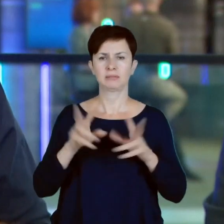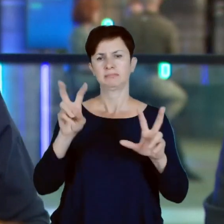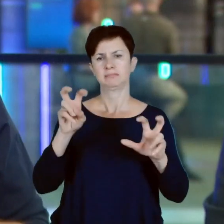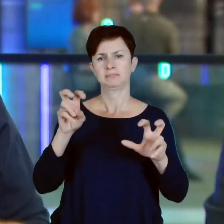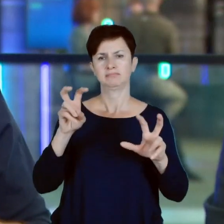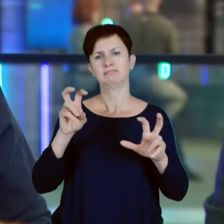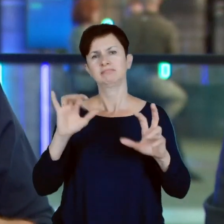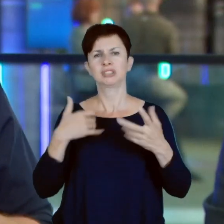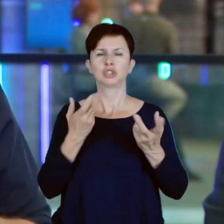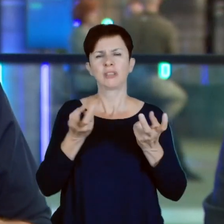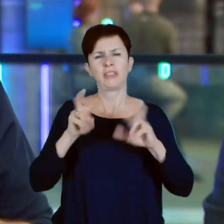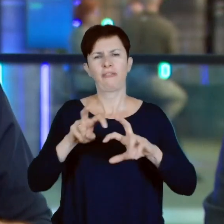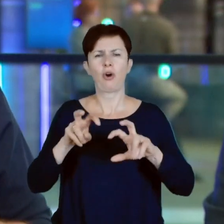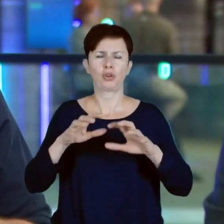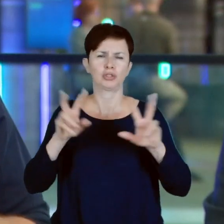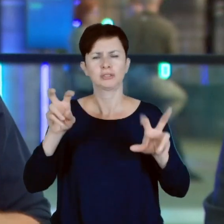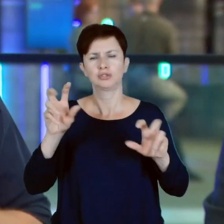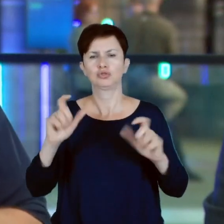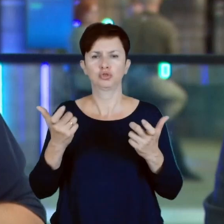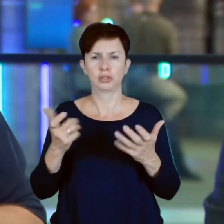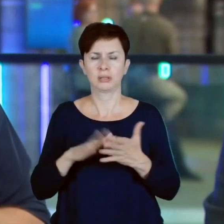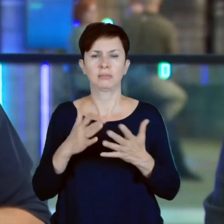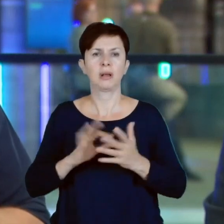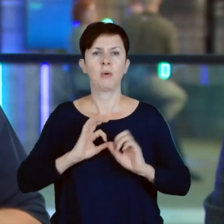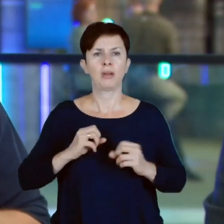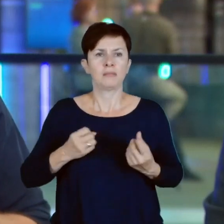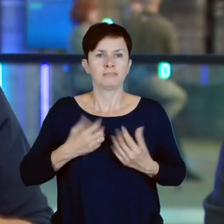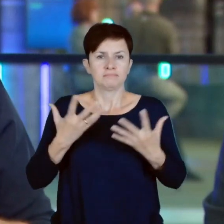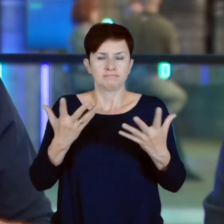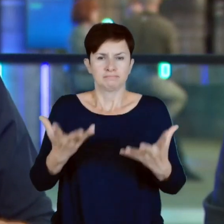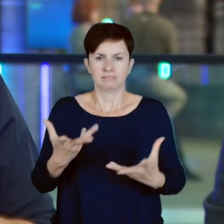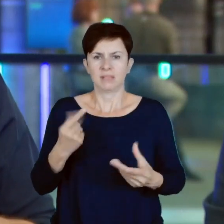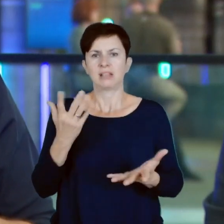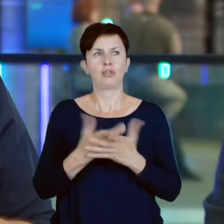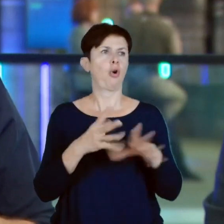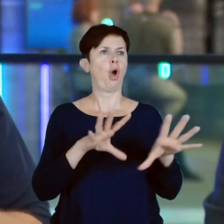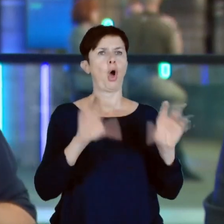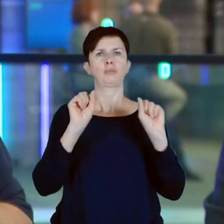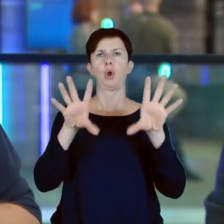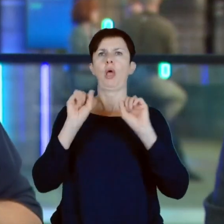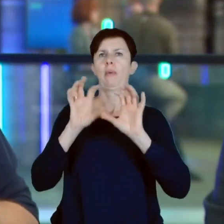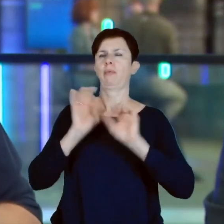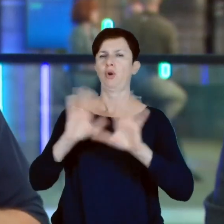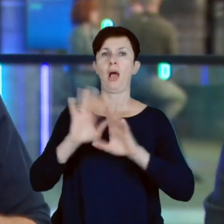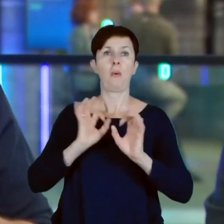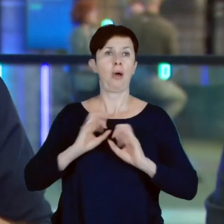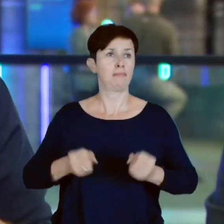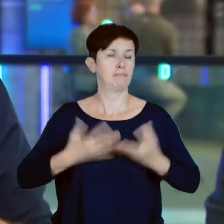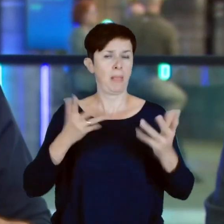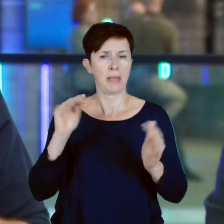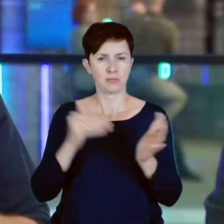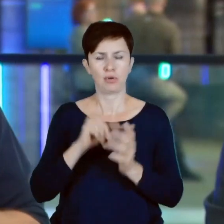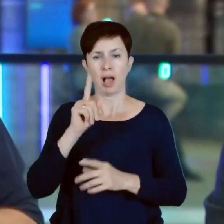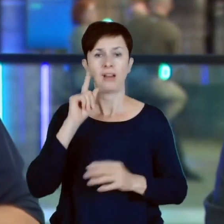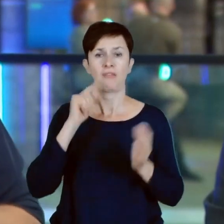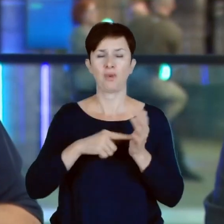To nie musi być wielka twórczość, żebym wyrażał siebie, a nie tylko pasywnie odbierał. No ale fakty są takie, po pierwsze te 12 lat, które